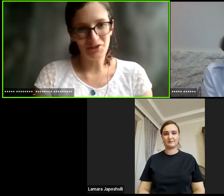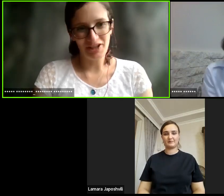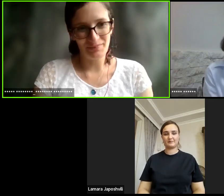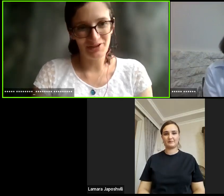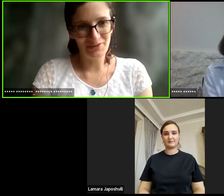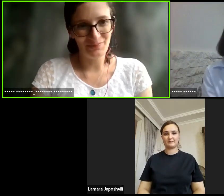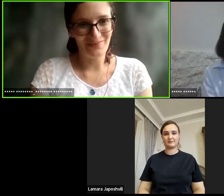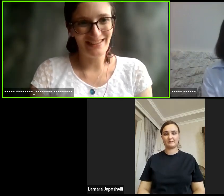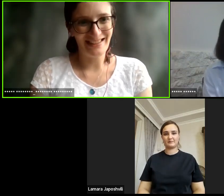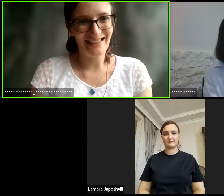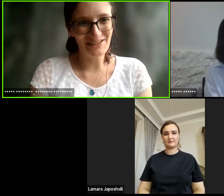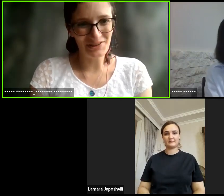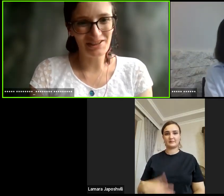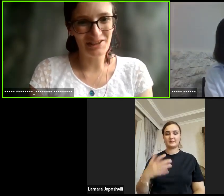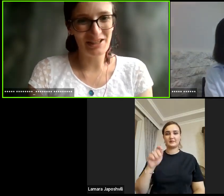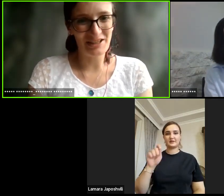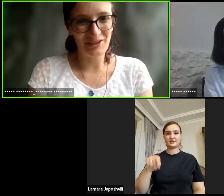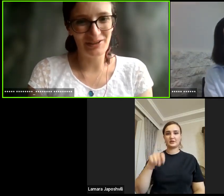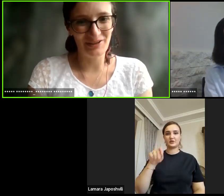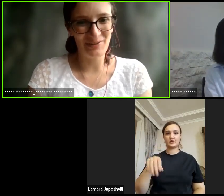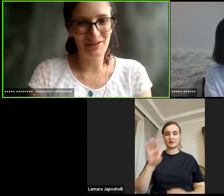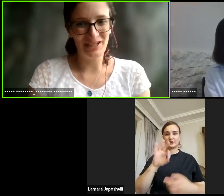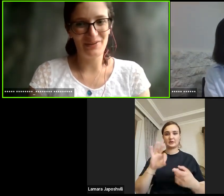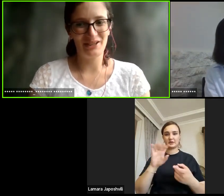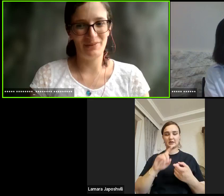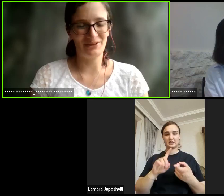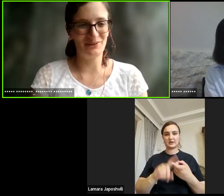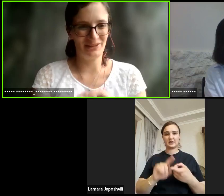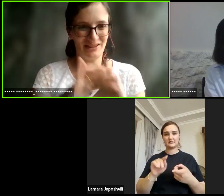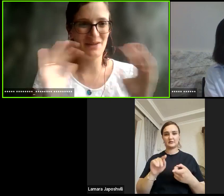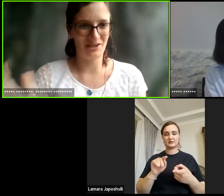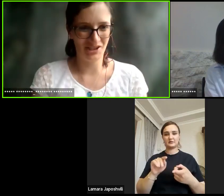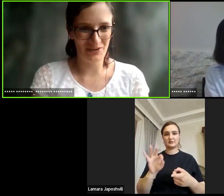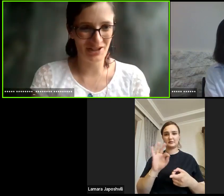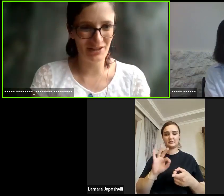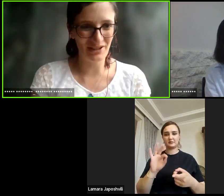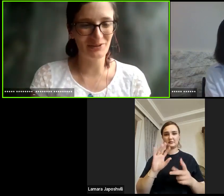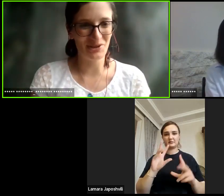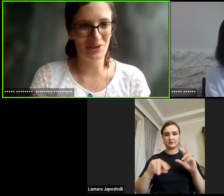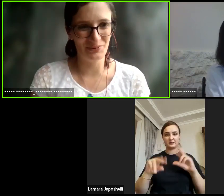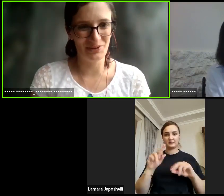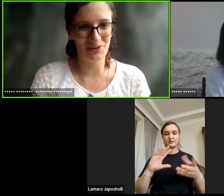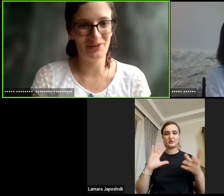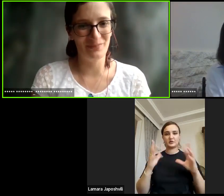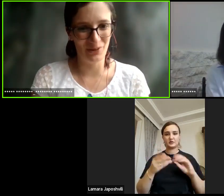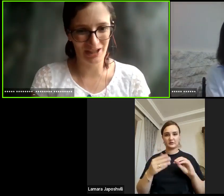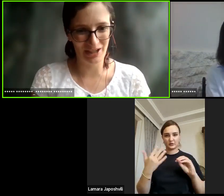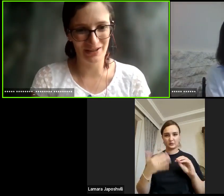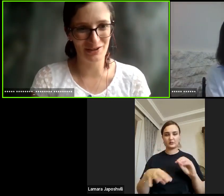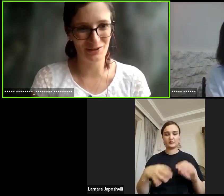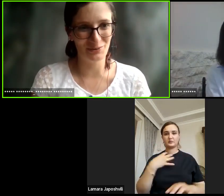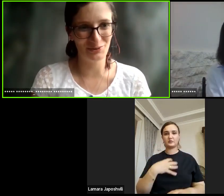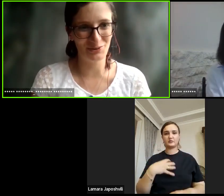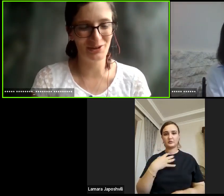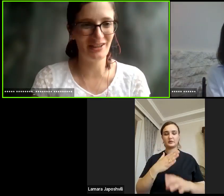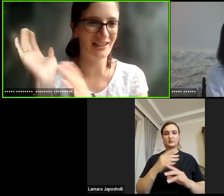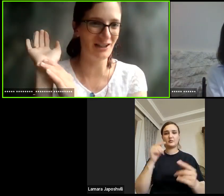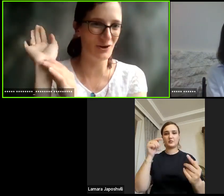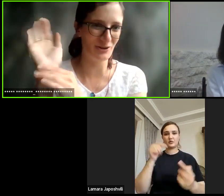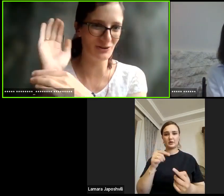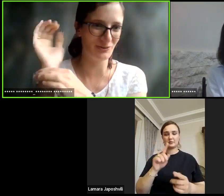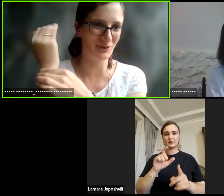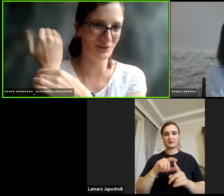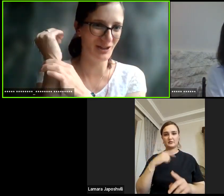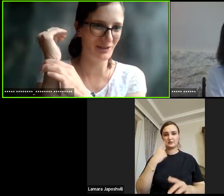ხო, ხელჯოხთან მიმართებაში ფაქტიურად ეს ამით შევაჯამეთ, მნიშვნელოვანია მორგება, რაც თქვით და